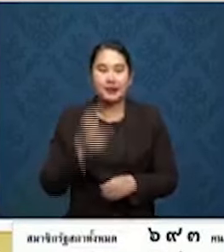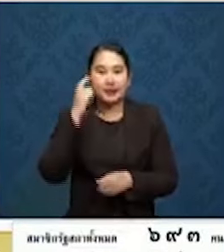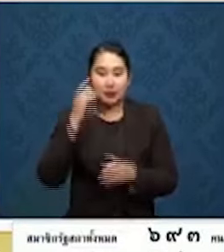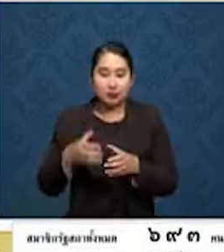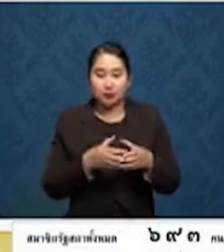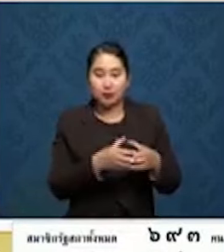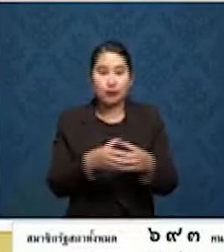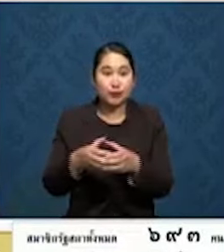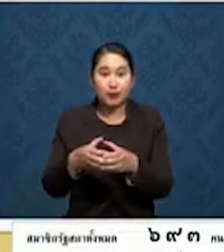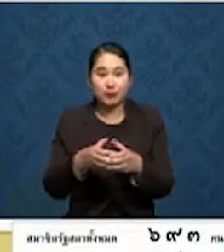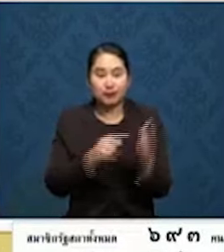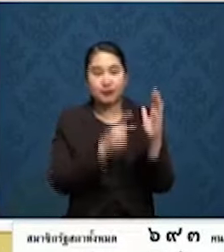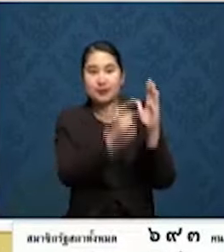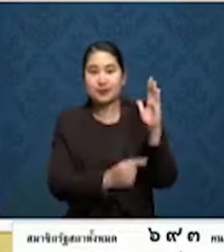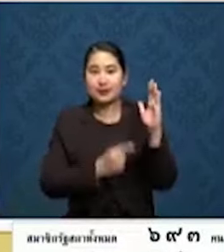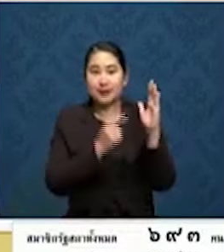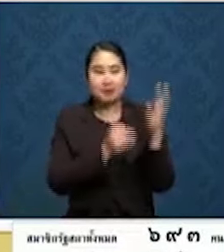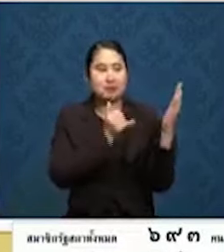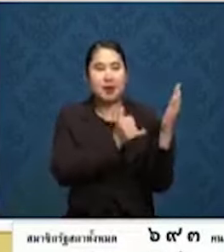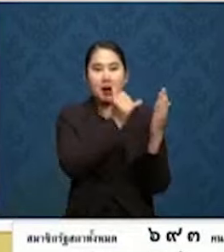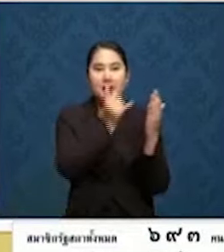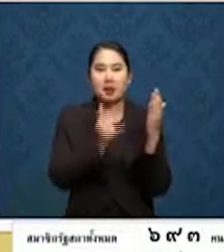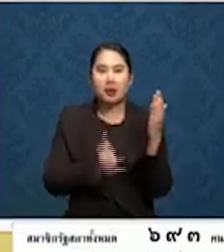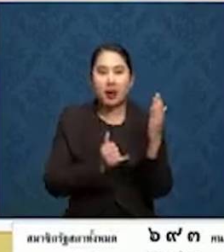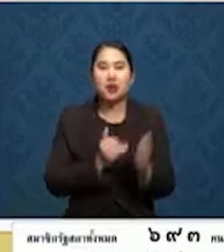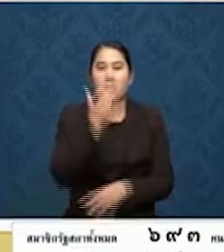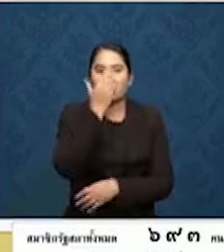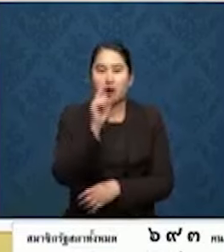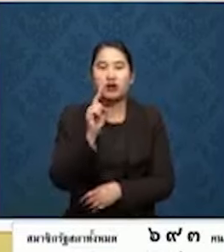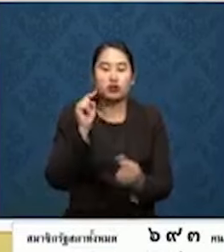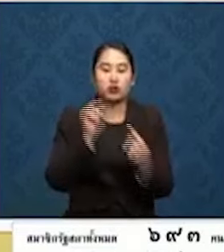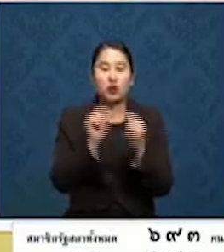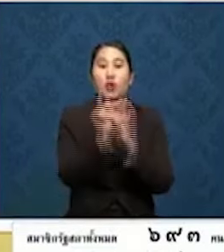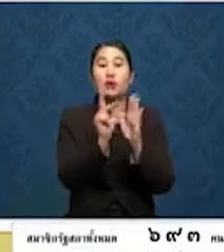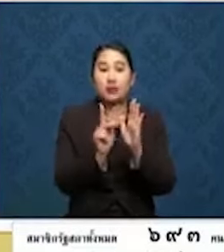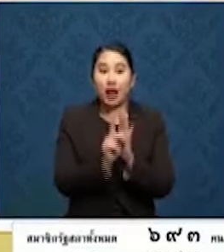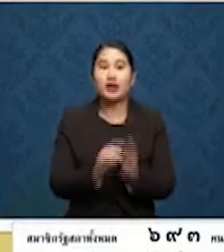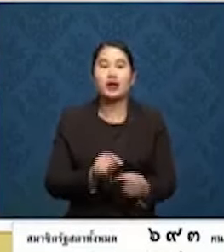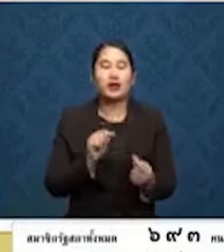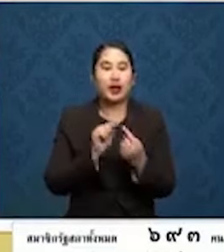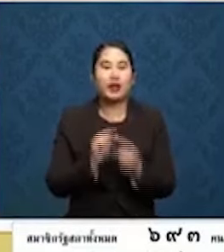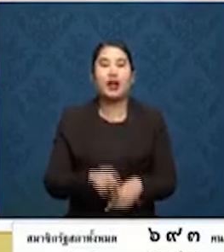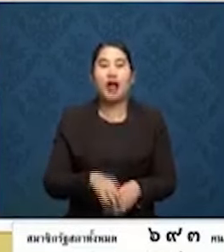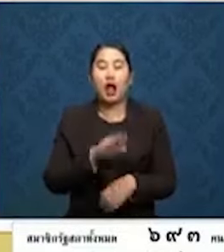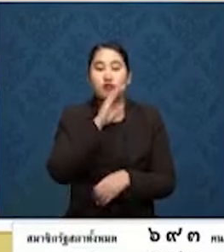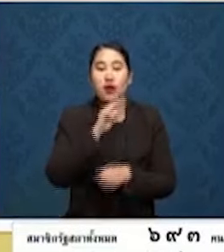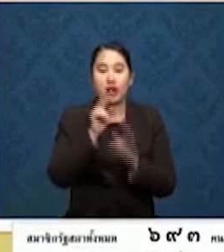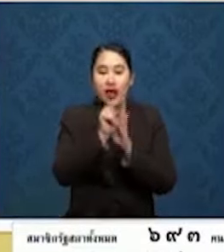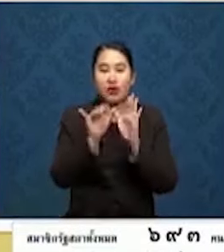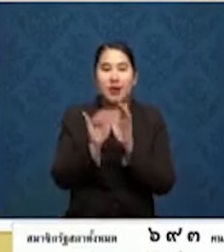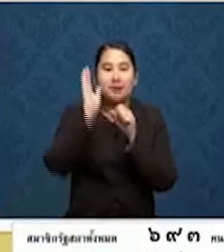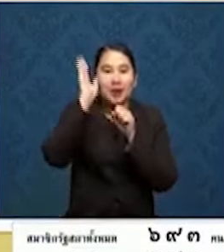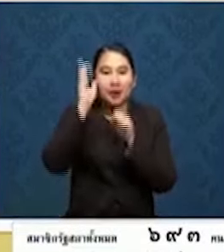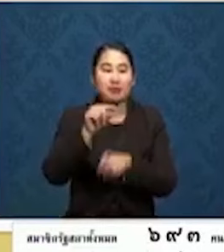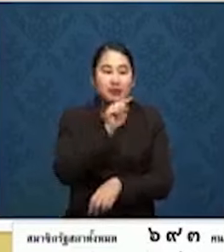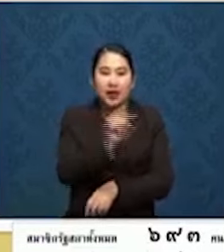เน้นตรงไหนมันควรสร้างความเข้าใจผ่านน้ำเสียงนะครับและผ่านภาษากายซึ่งเมื่อวานนี้ต้องบอกว่าท่านนายกนายน้อย